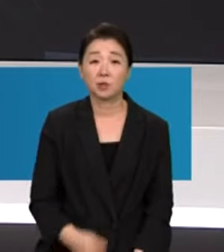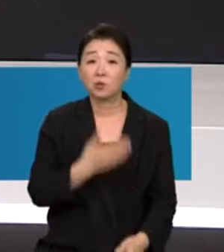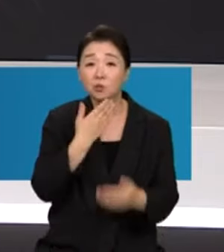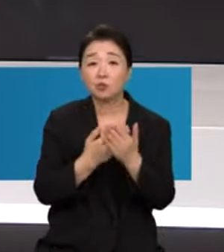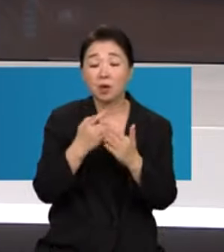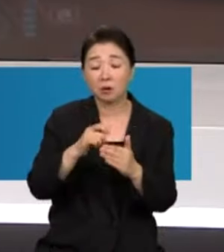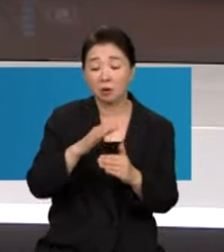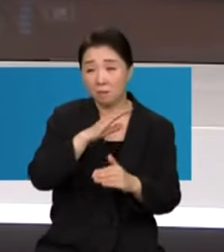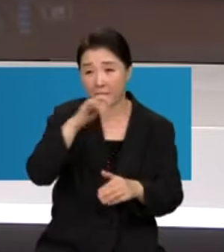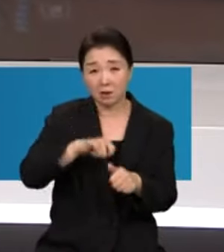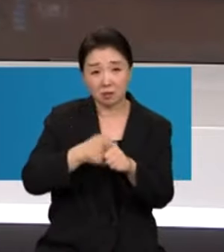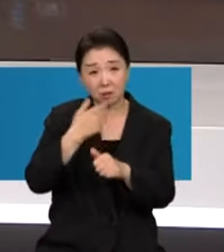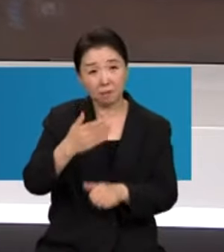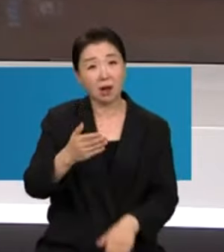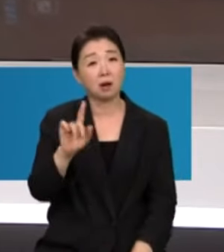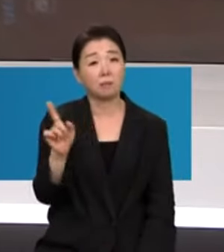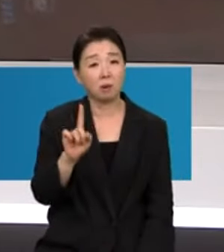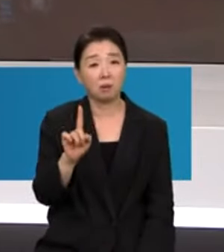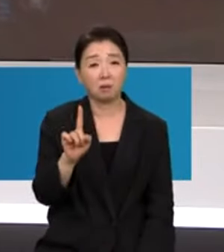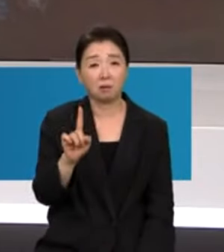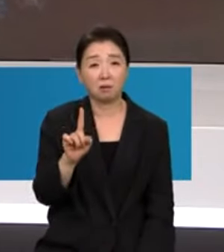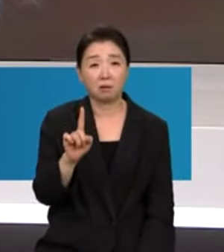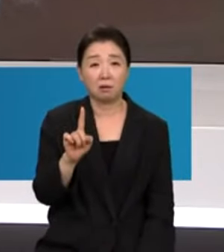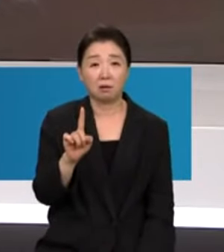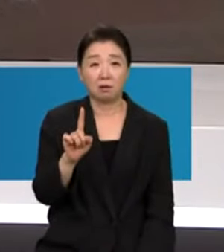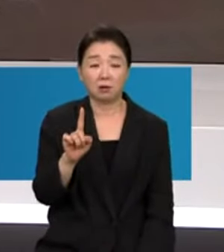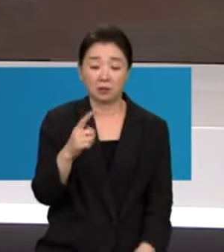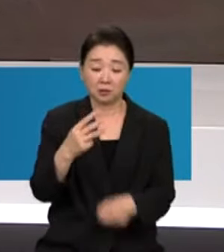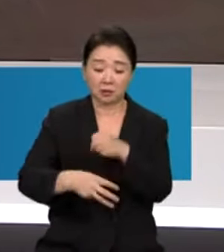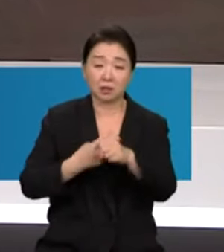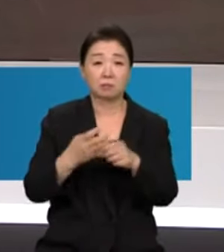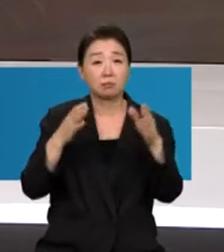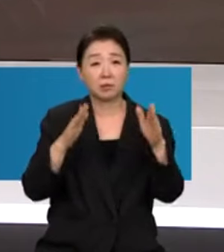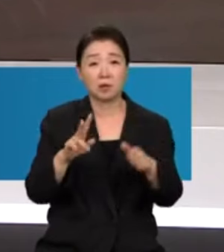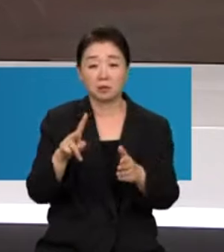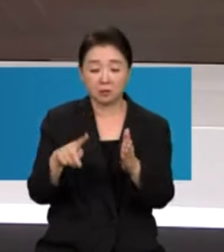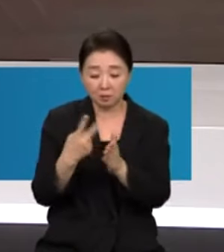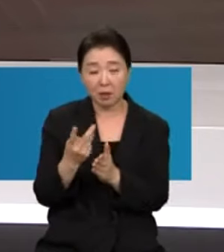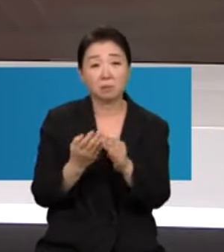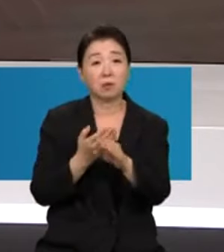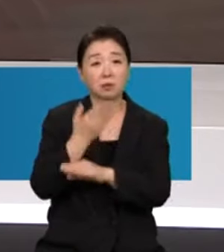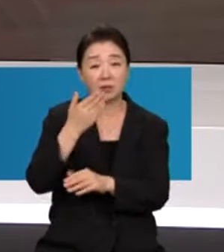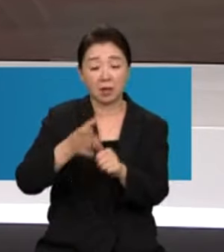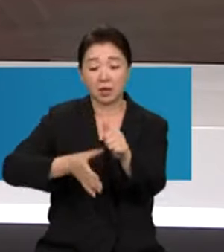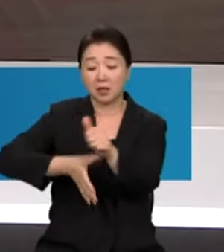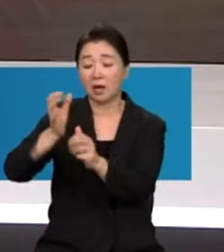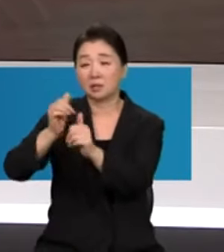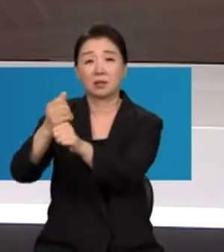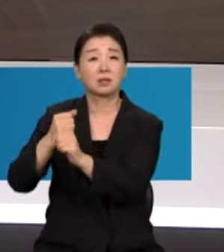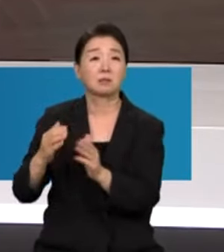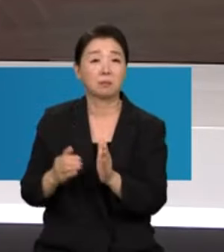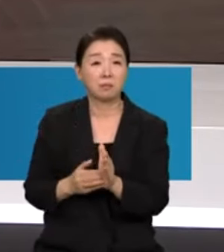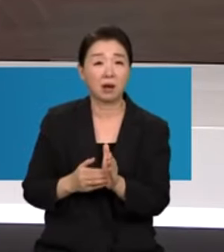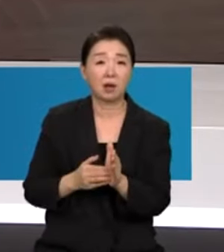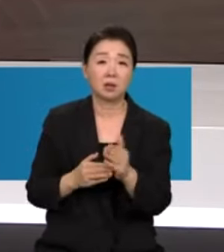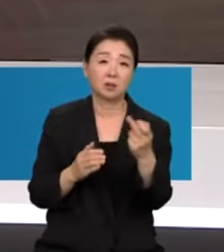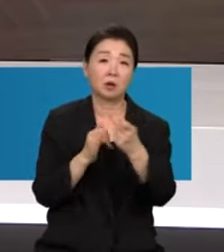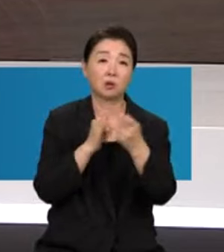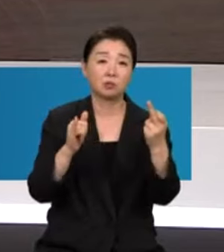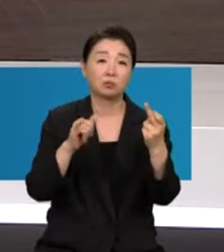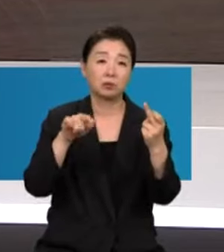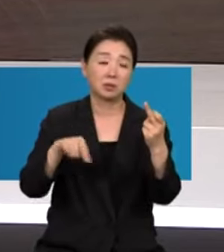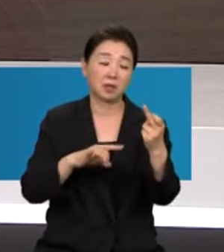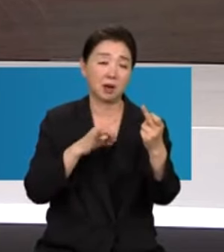관건은 제대로 처벌할 수 있을지 있데 지난 3년간 200명 넘게 가해자를 잡아들였다